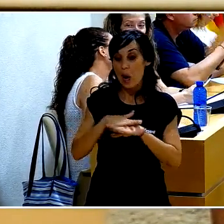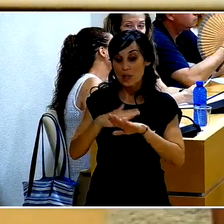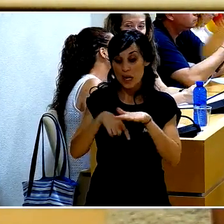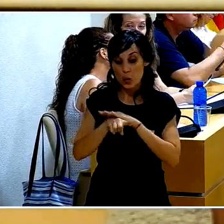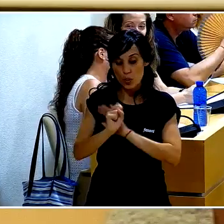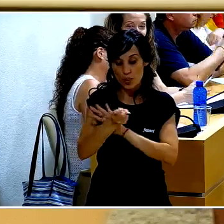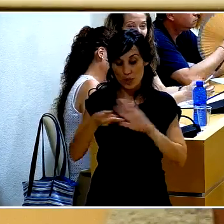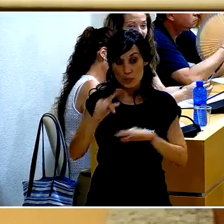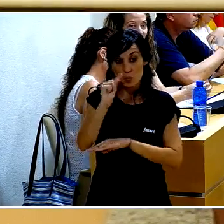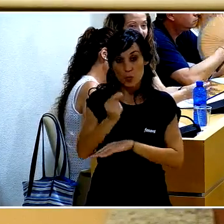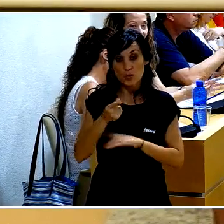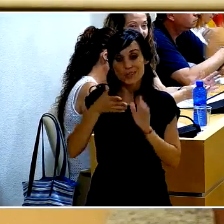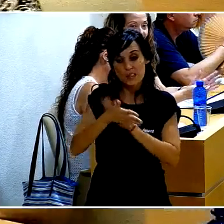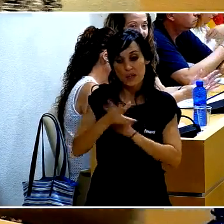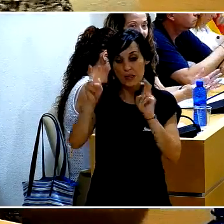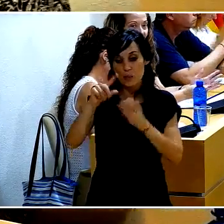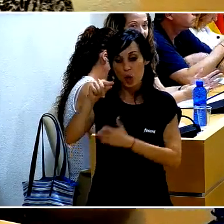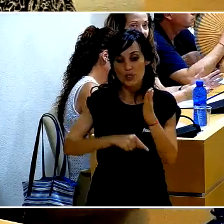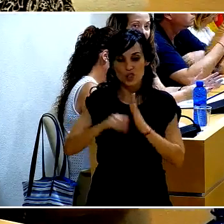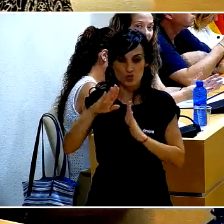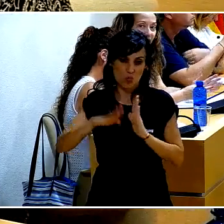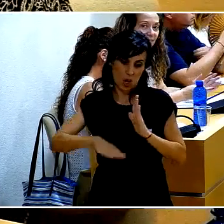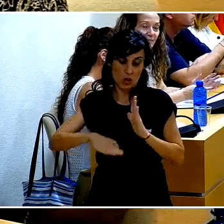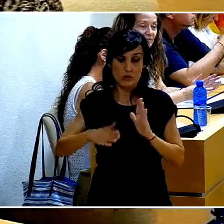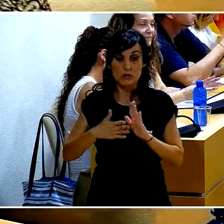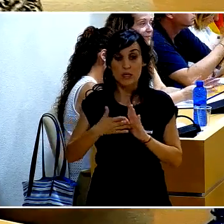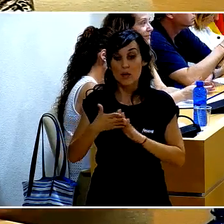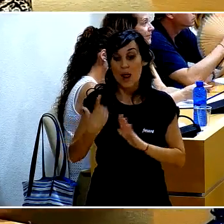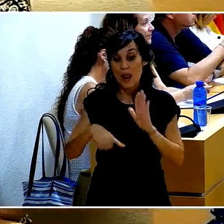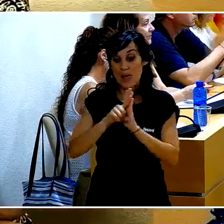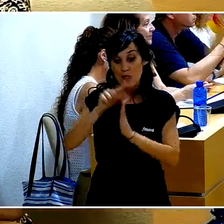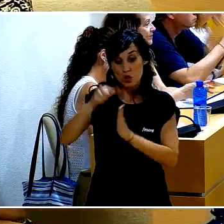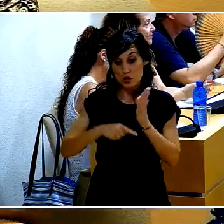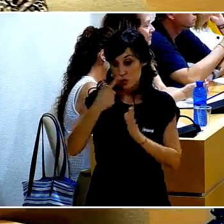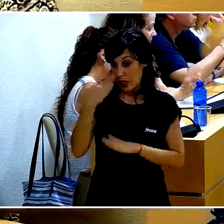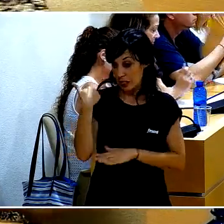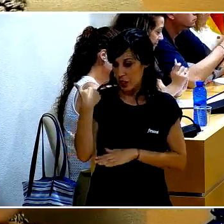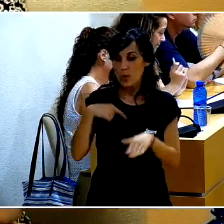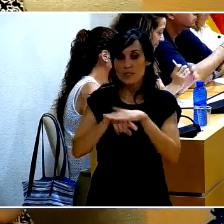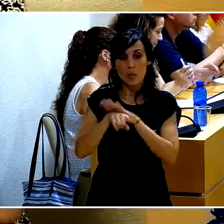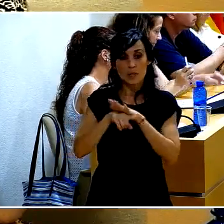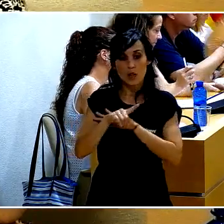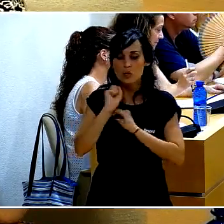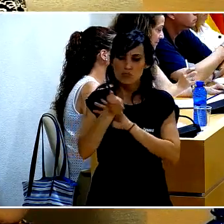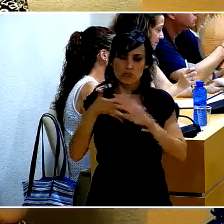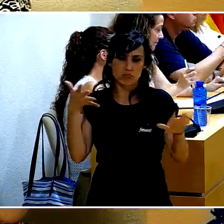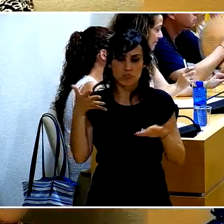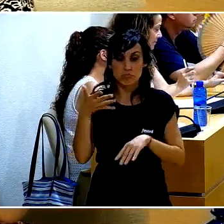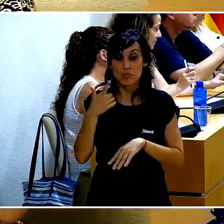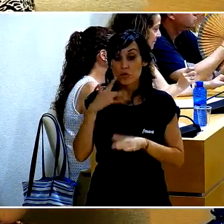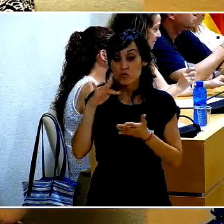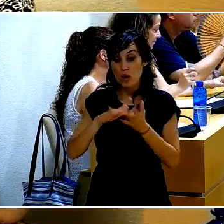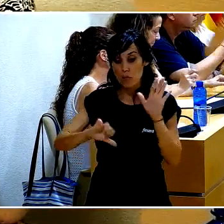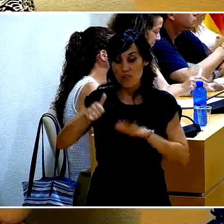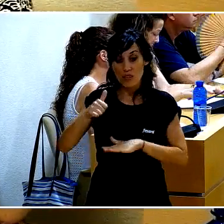del pressupost fa referència als contractes menors. En l'antiga llei de contractes teníem una tramitació prou àgil, però amb l'aprovació